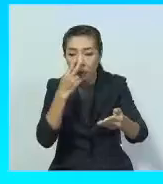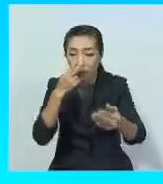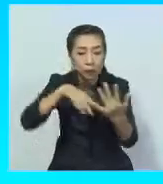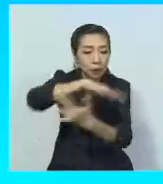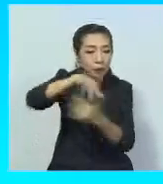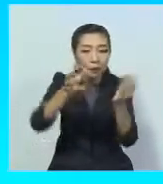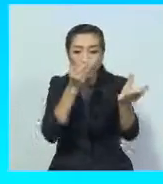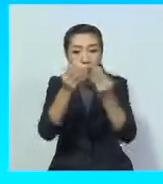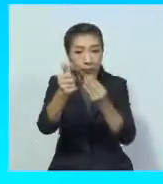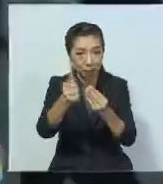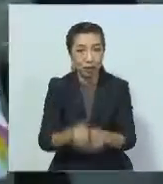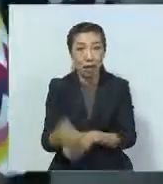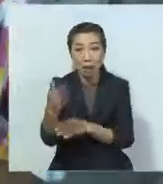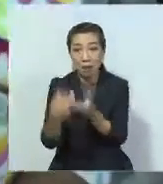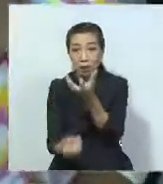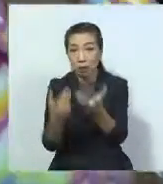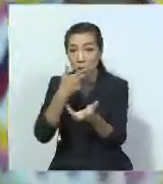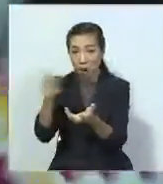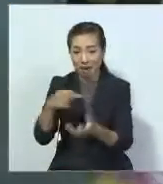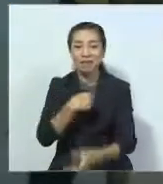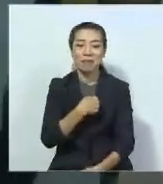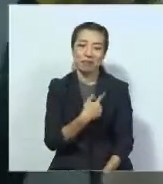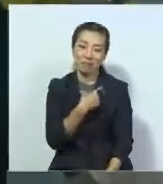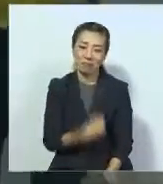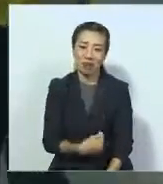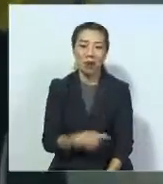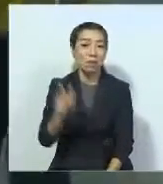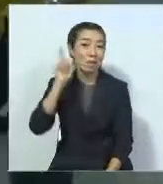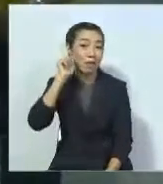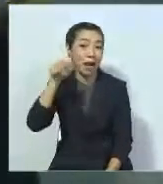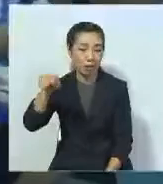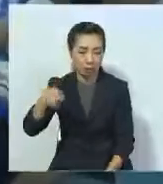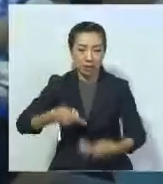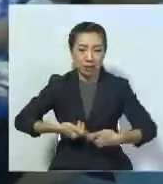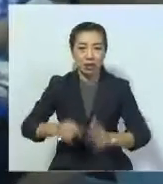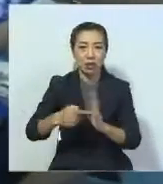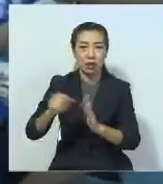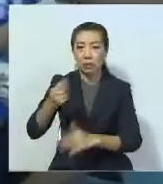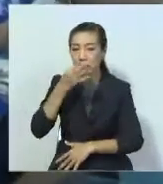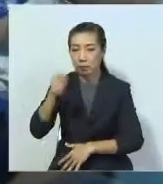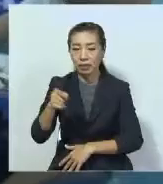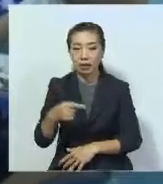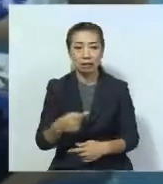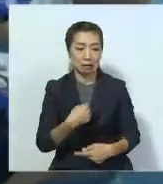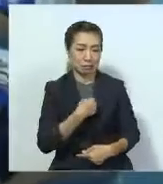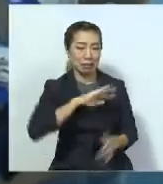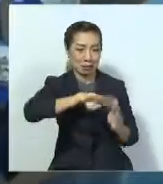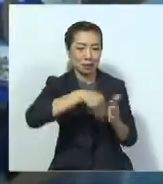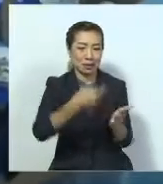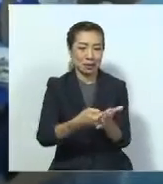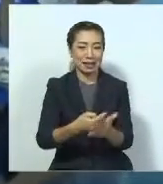ด้วยค่ะ ปลาทูซาเตี้ยนี่เป็นอาหารโปรดผมเลยนะครับ แม่ ผมเป็นคนสมุทรสาครพอดีด้วย ดิฉันชอบทานขนมจีนน้ำยาป